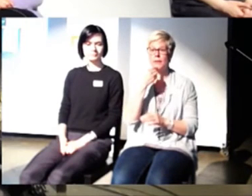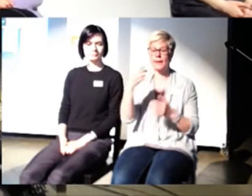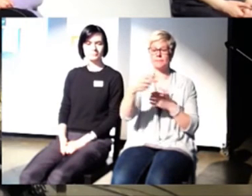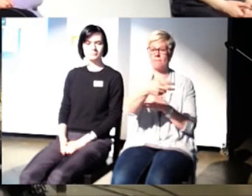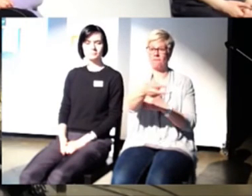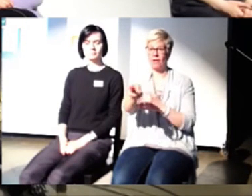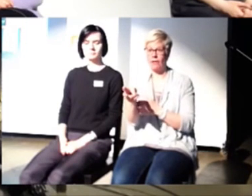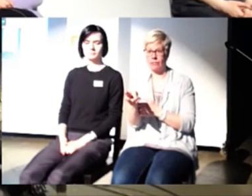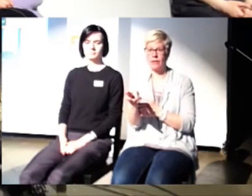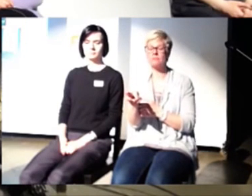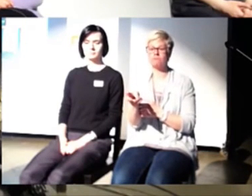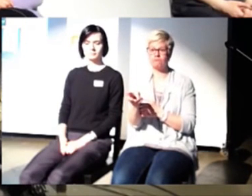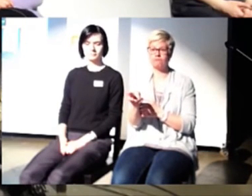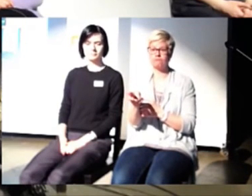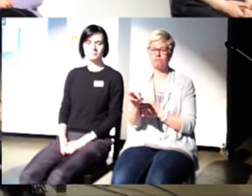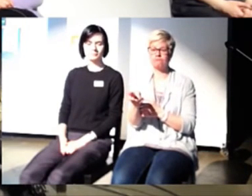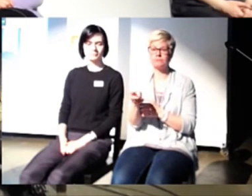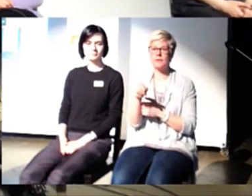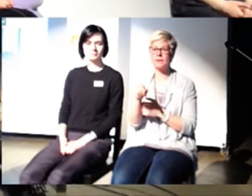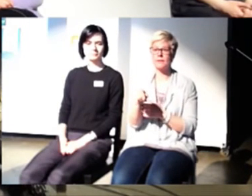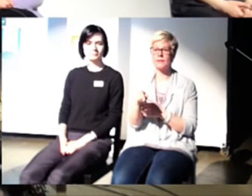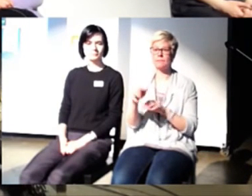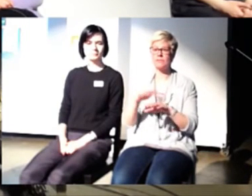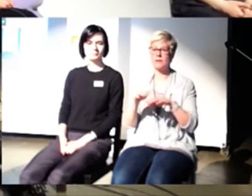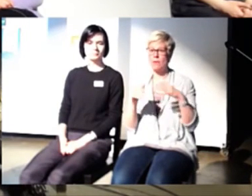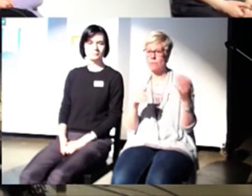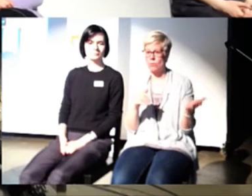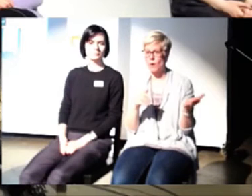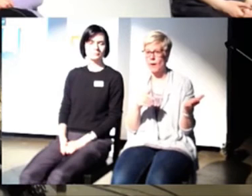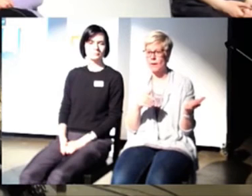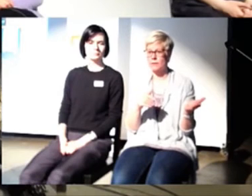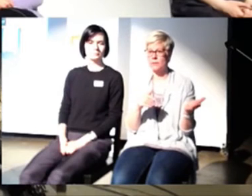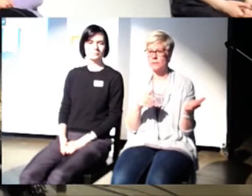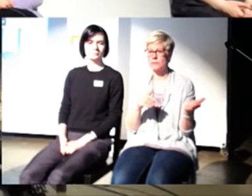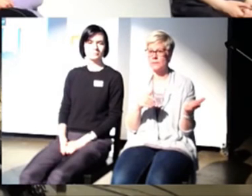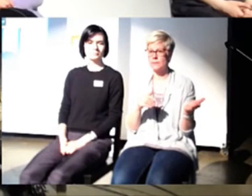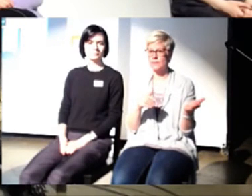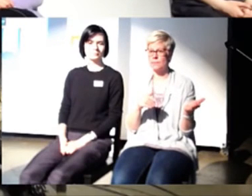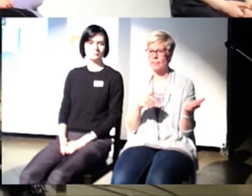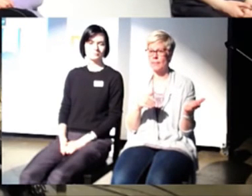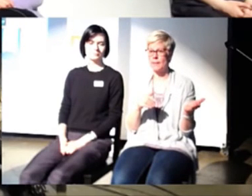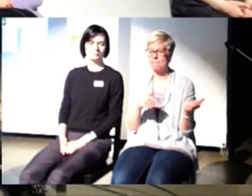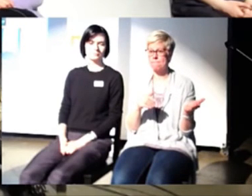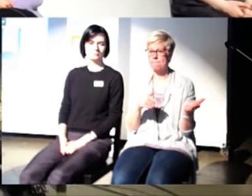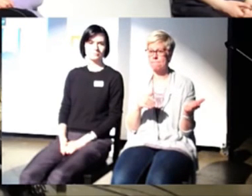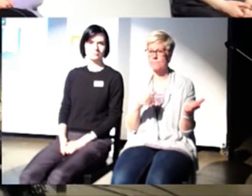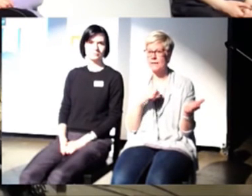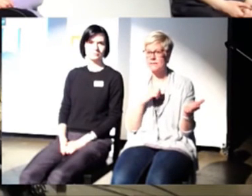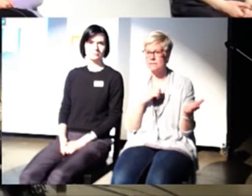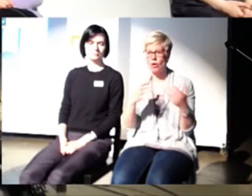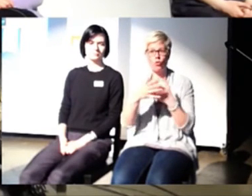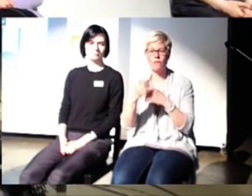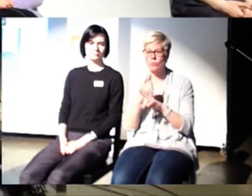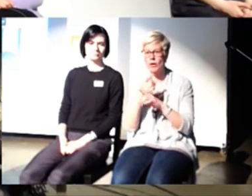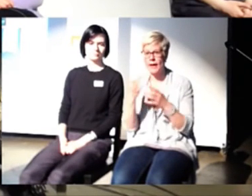verantatyyppinen esirakennus. Ja sillä vasemmalle puolella mulle ei ollut kuvia, vaan mukana, missä on